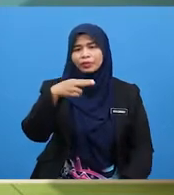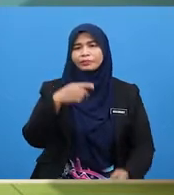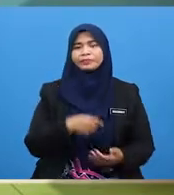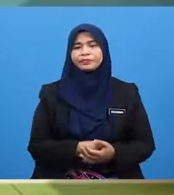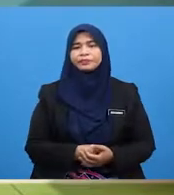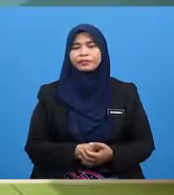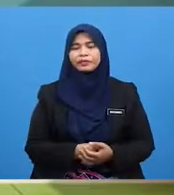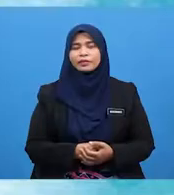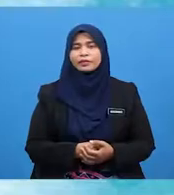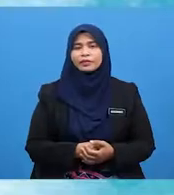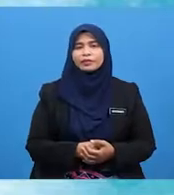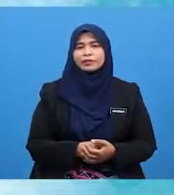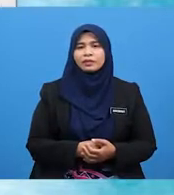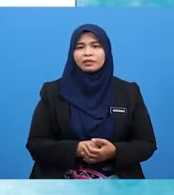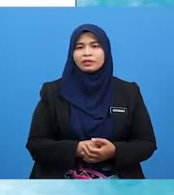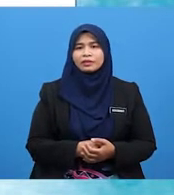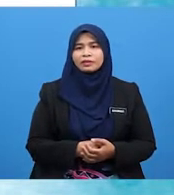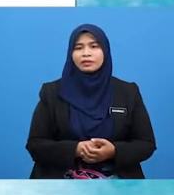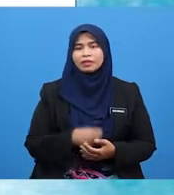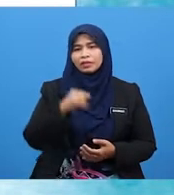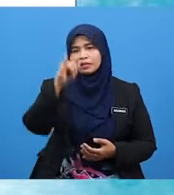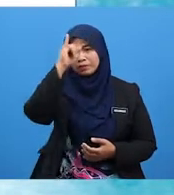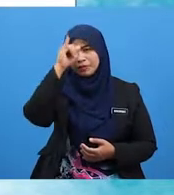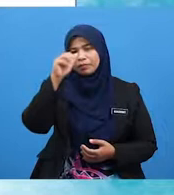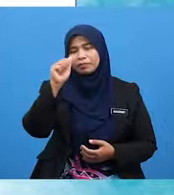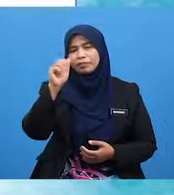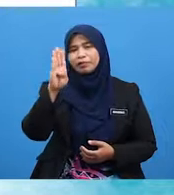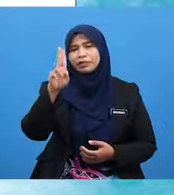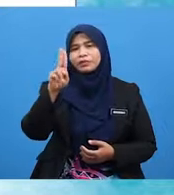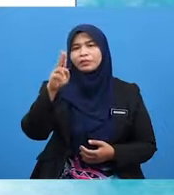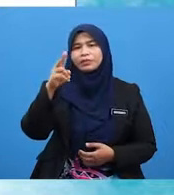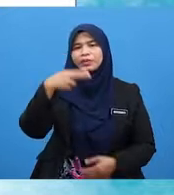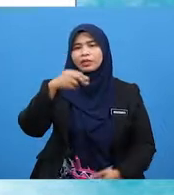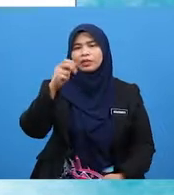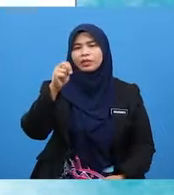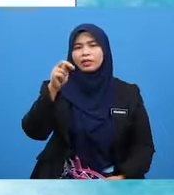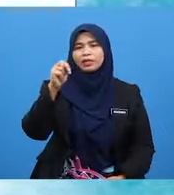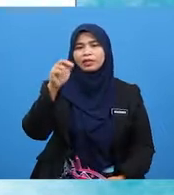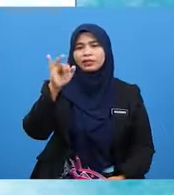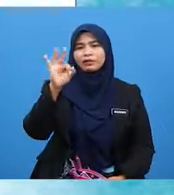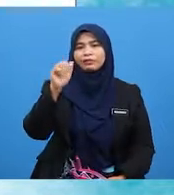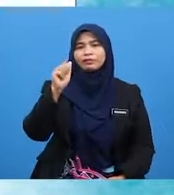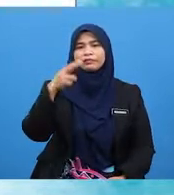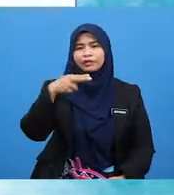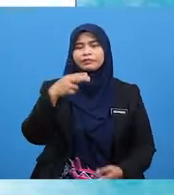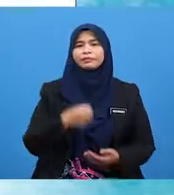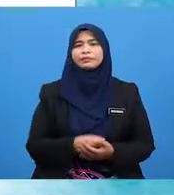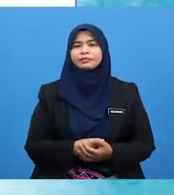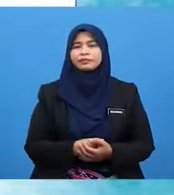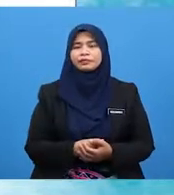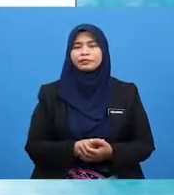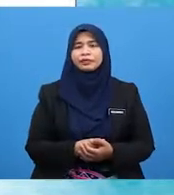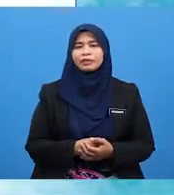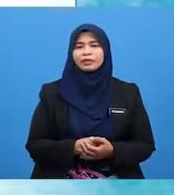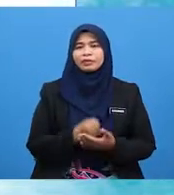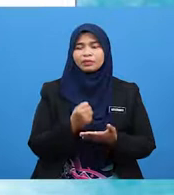Imam Abu Hanifah. Imam Abu Hanifah adalah pengasas kepada mazhab Hanafi. Mazhab